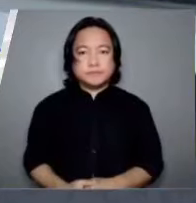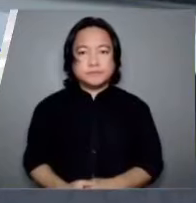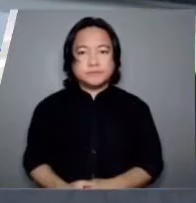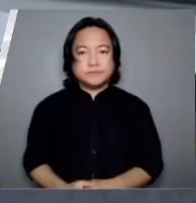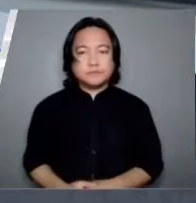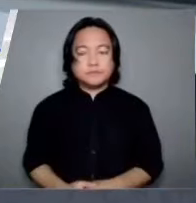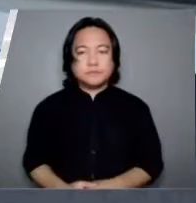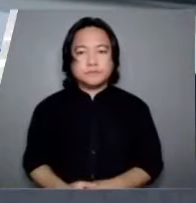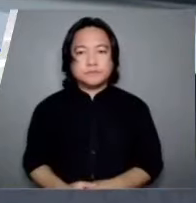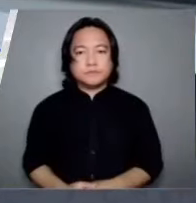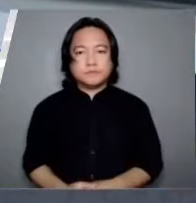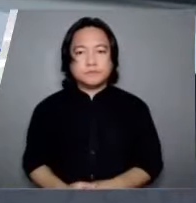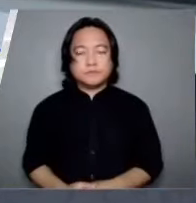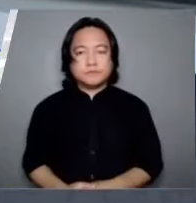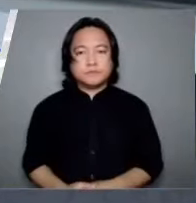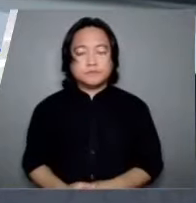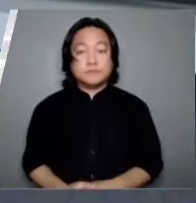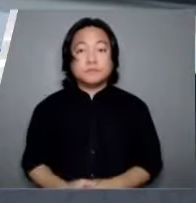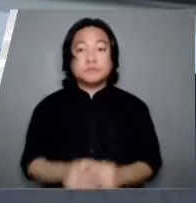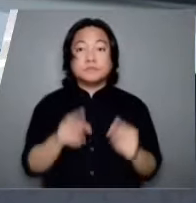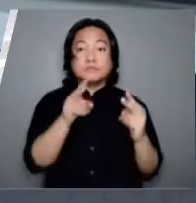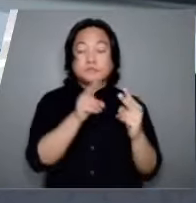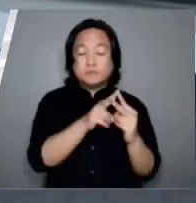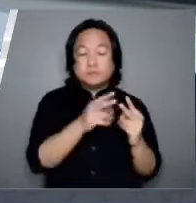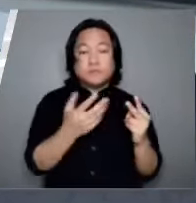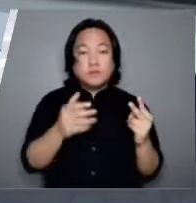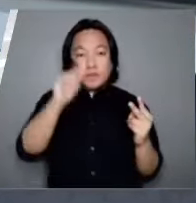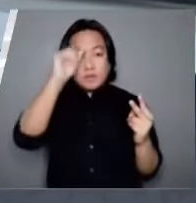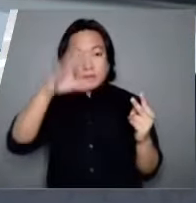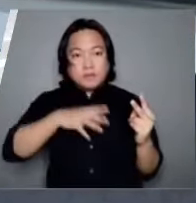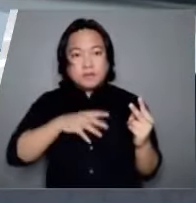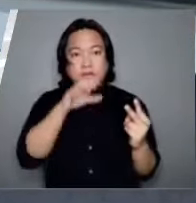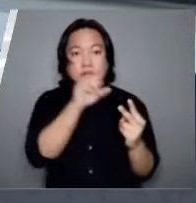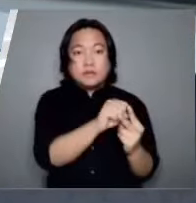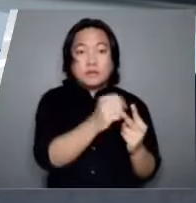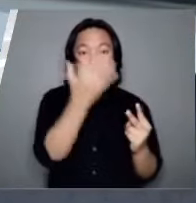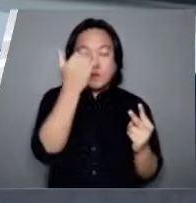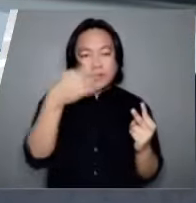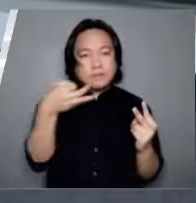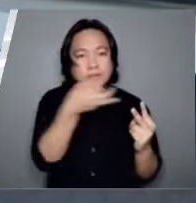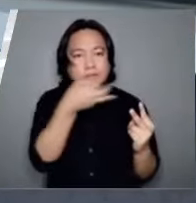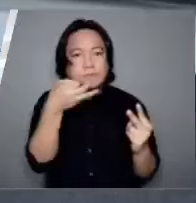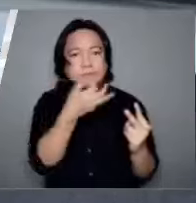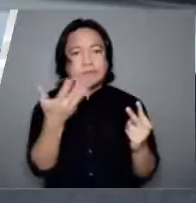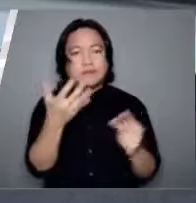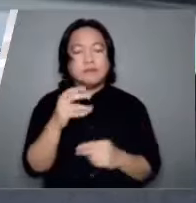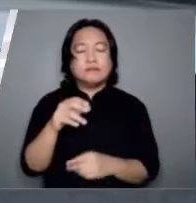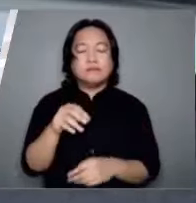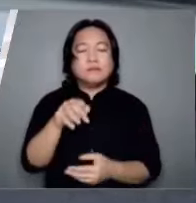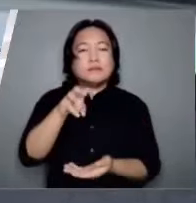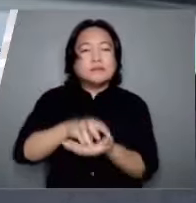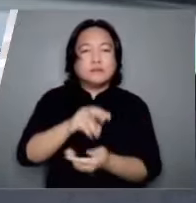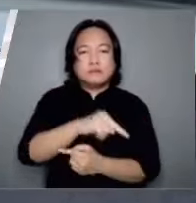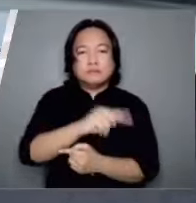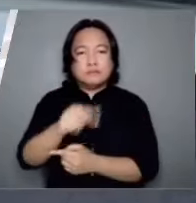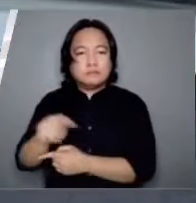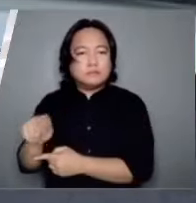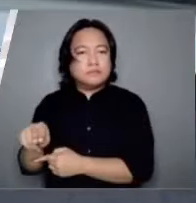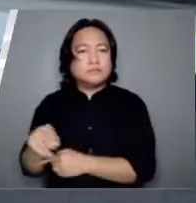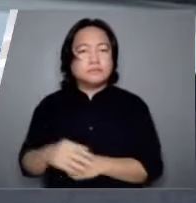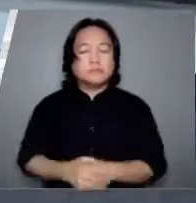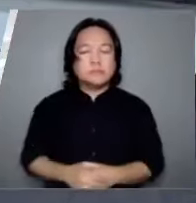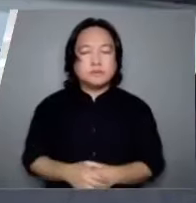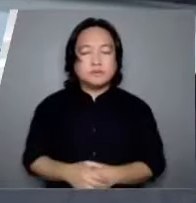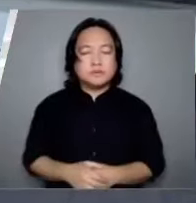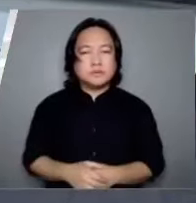Dalawang lalaki ang naaresto sa ikinasang bypass operation sa Navotas City. Mayigit 200,000 pisong halaga ng